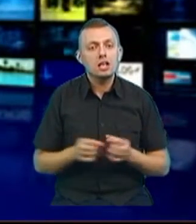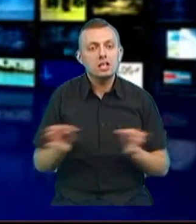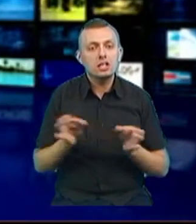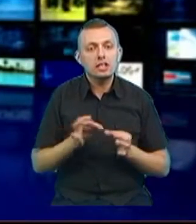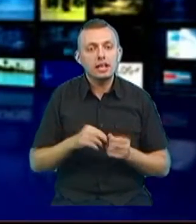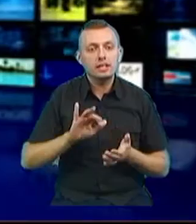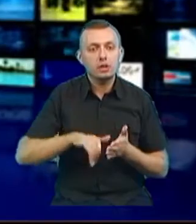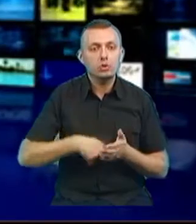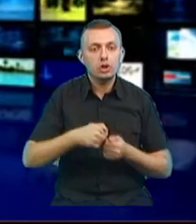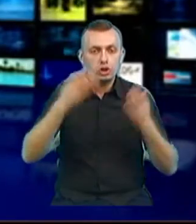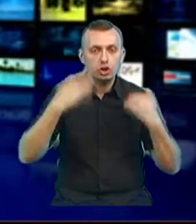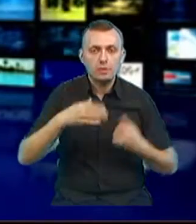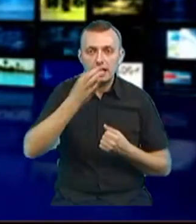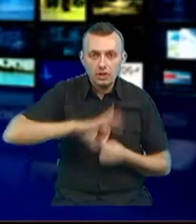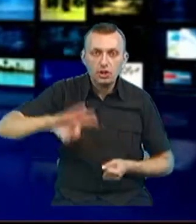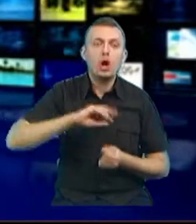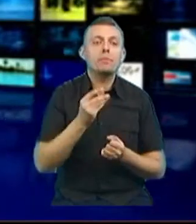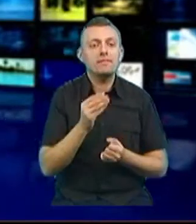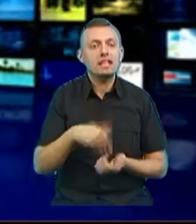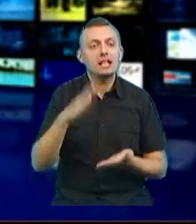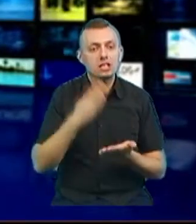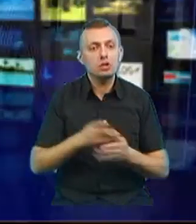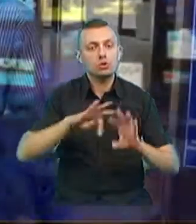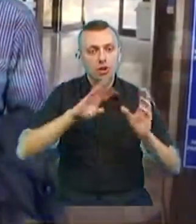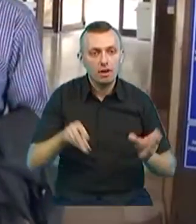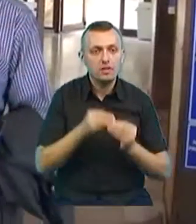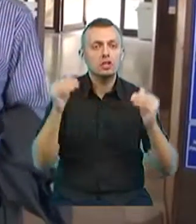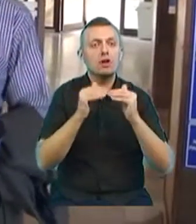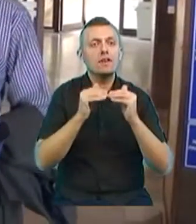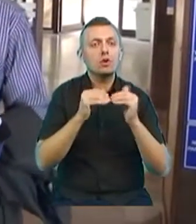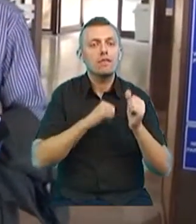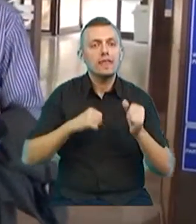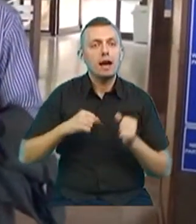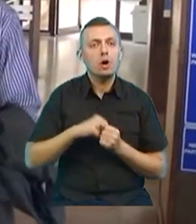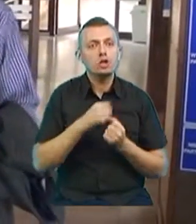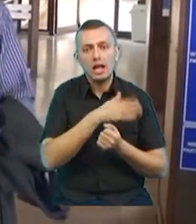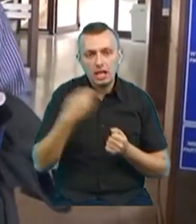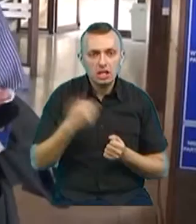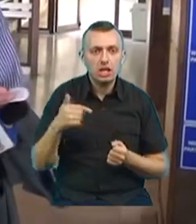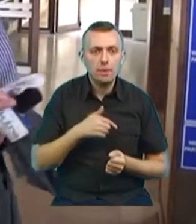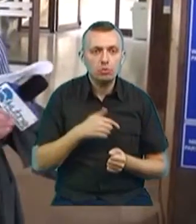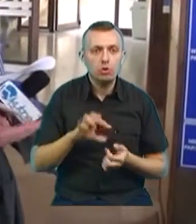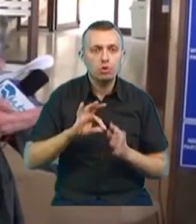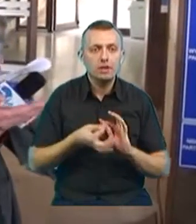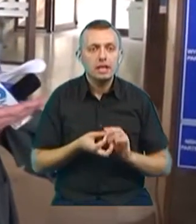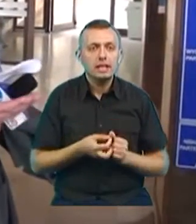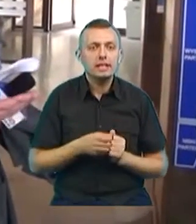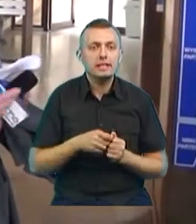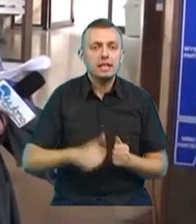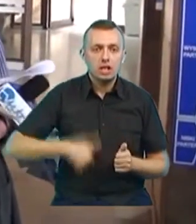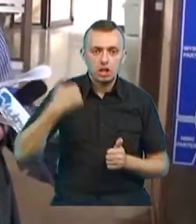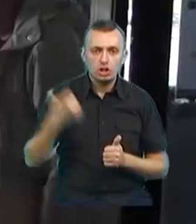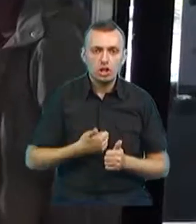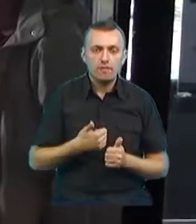obietnicami prezesa Wilanowskiego udało się spółkę zbilansować. Kiedy Robert Wilanowski obejmował stanowisko prezesa Kutnowskiego